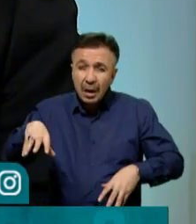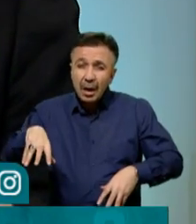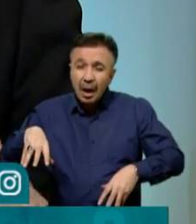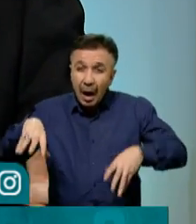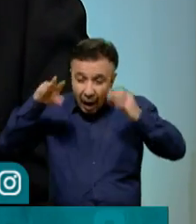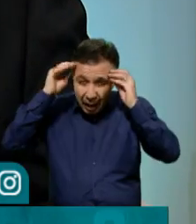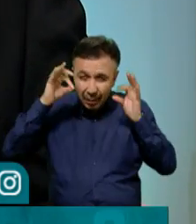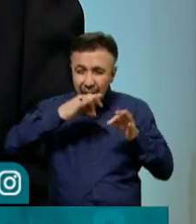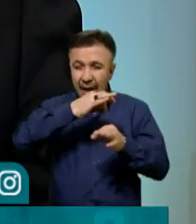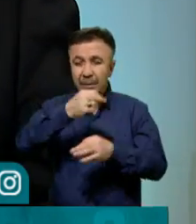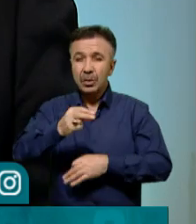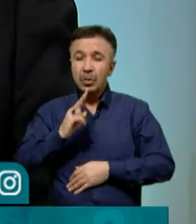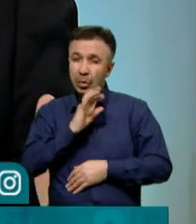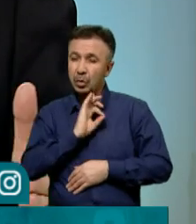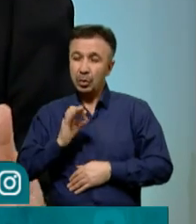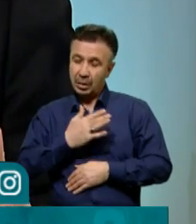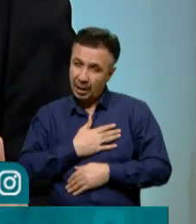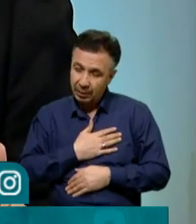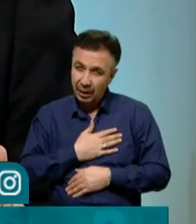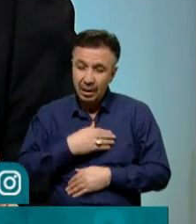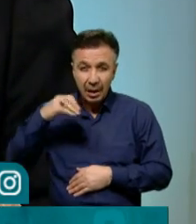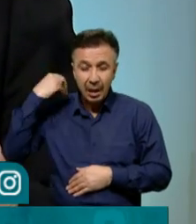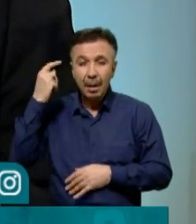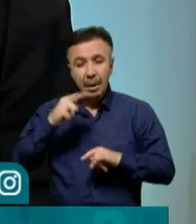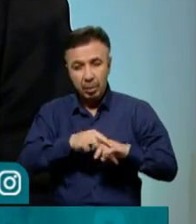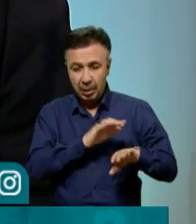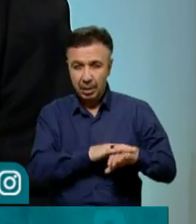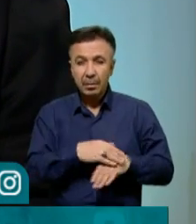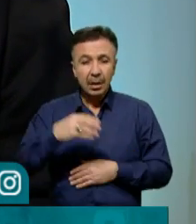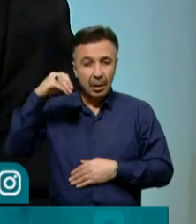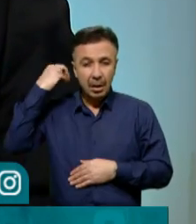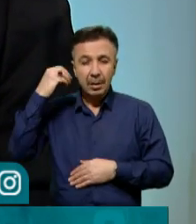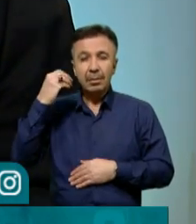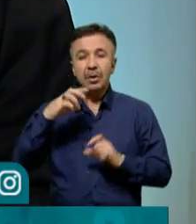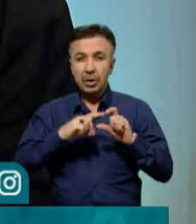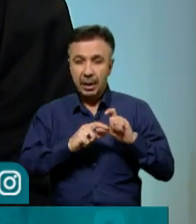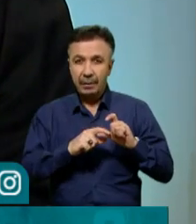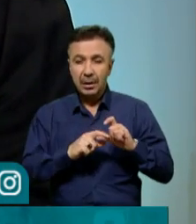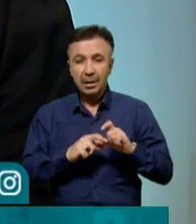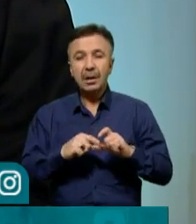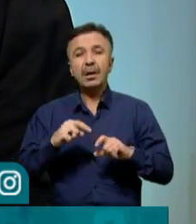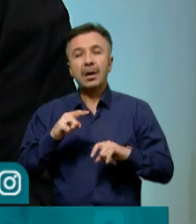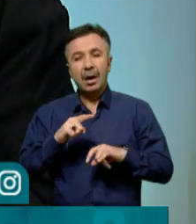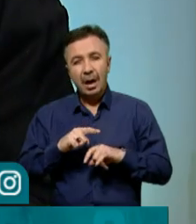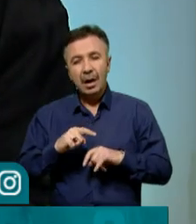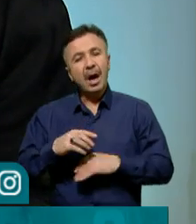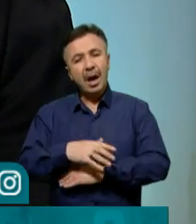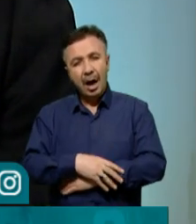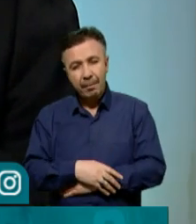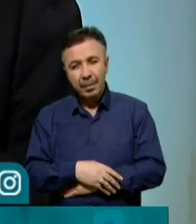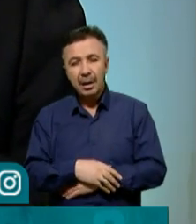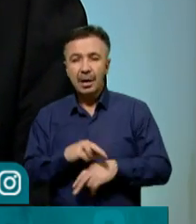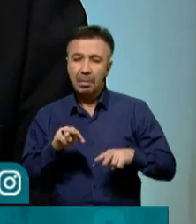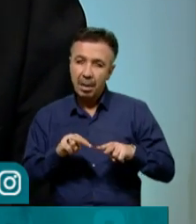var. İmam Ebu Hanife'sine, İmam Şafii'sine, İmam Ahmed bin Hanbel'ine, İmam Malik'ine ve diğer alimlerimize